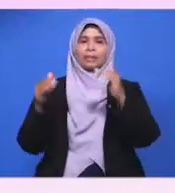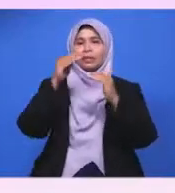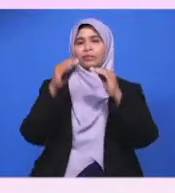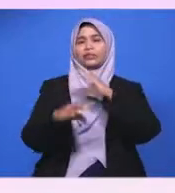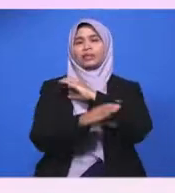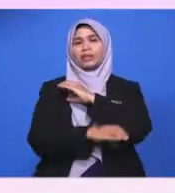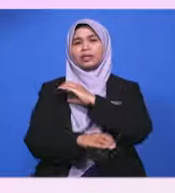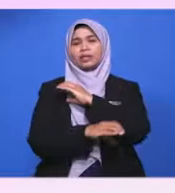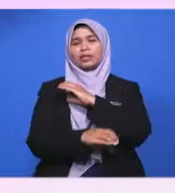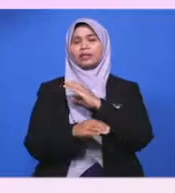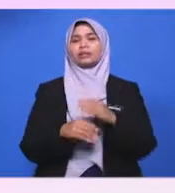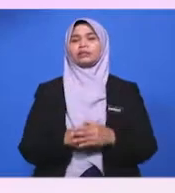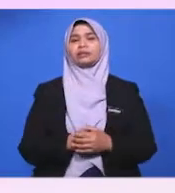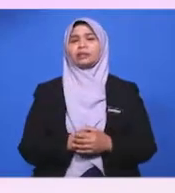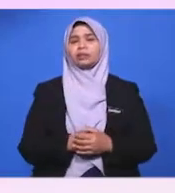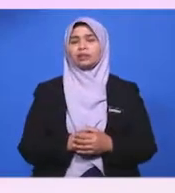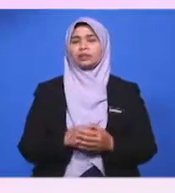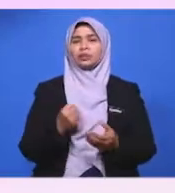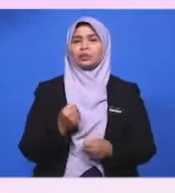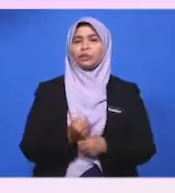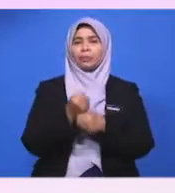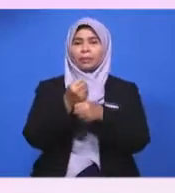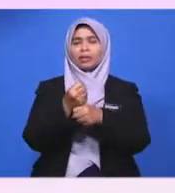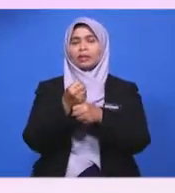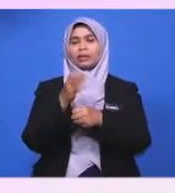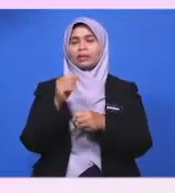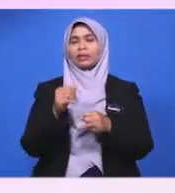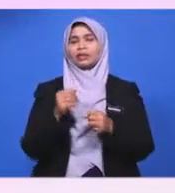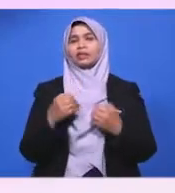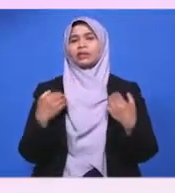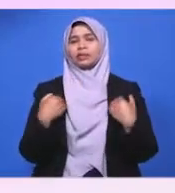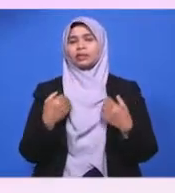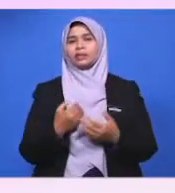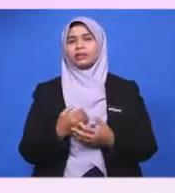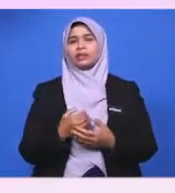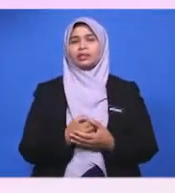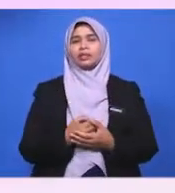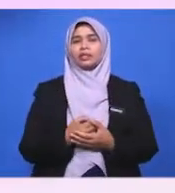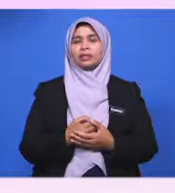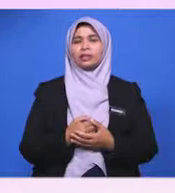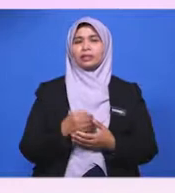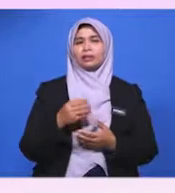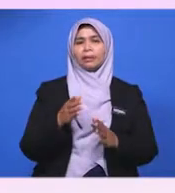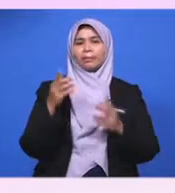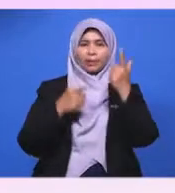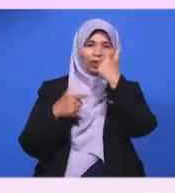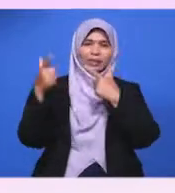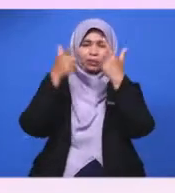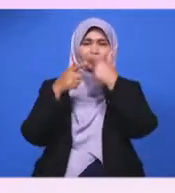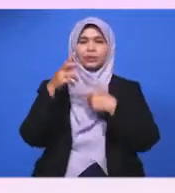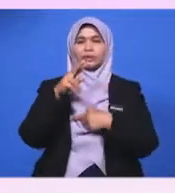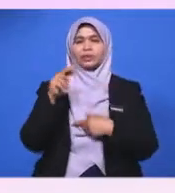negara melalui sumbangannya yang terdiri daripada pelancongan,